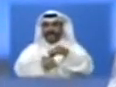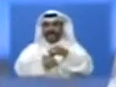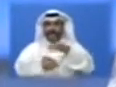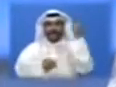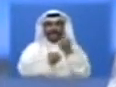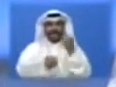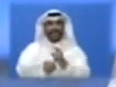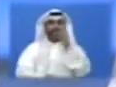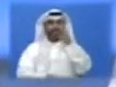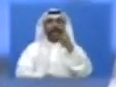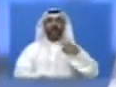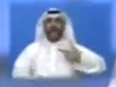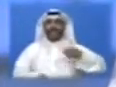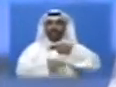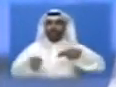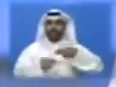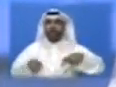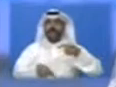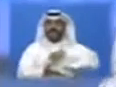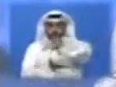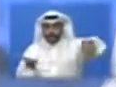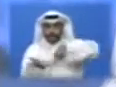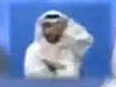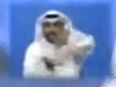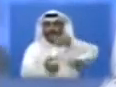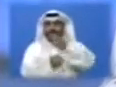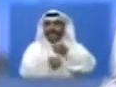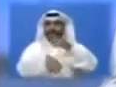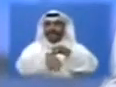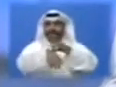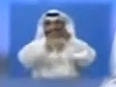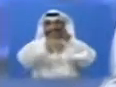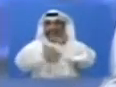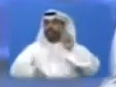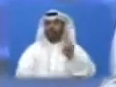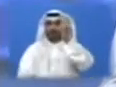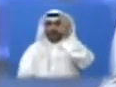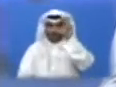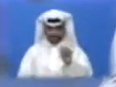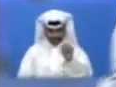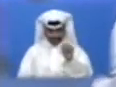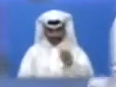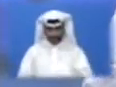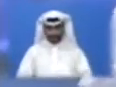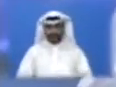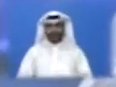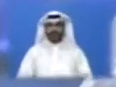قائدا للعمل الإنساني وتسمية دولة الكويت مركزا للعمل الإنساني من قبل الأمم